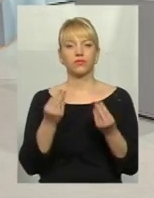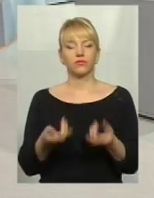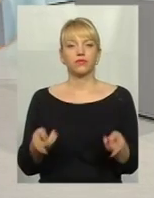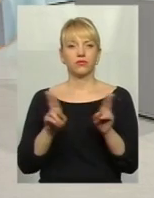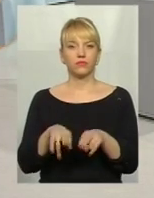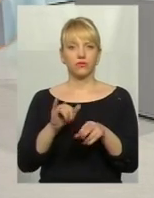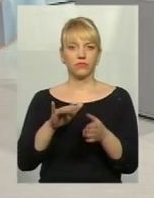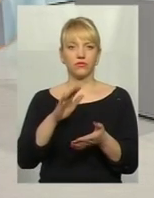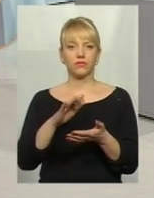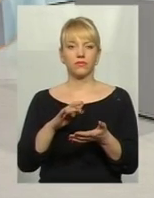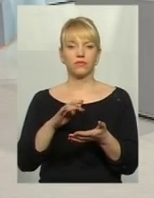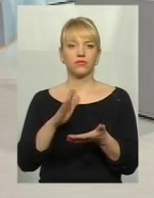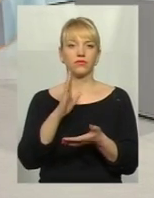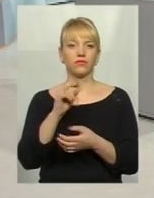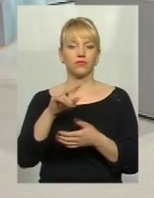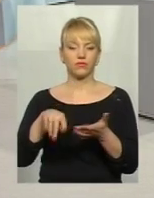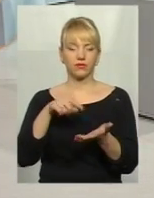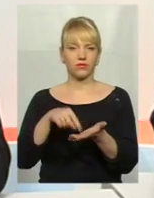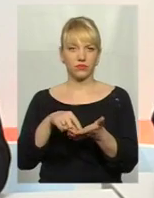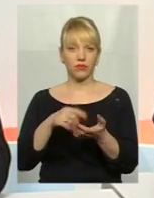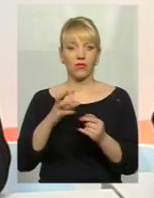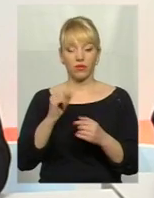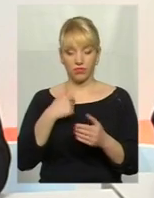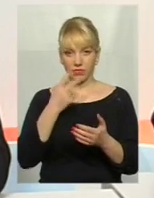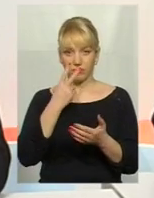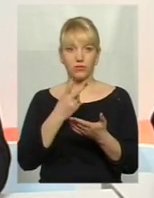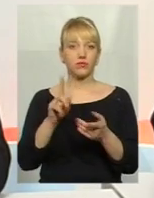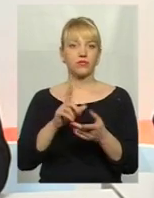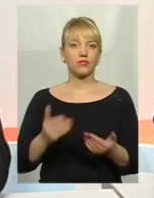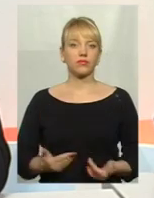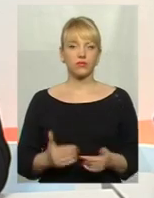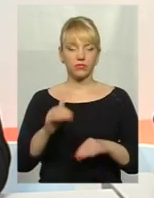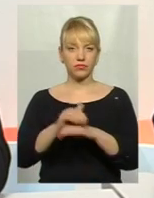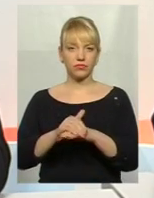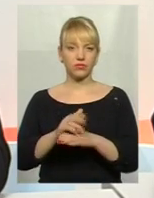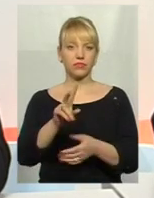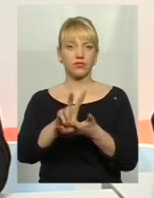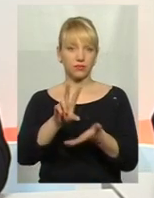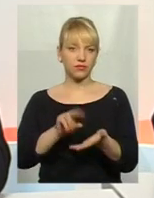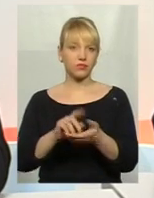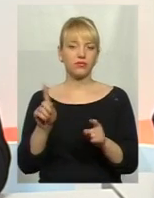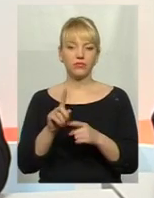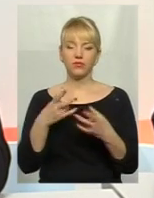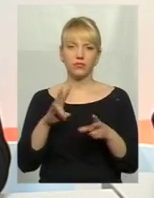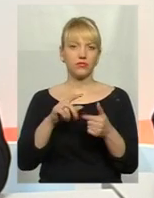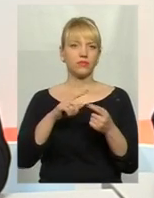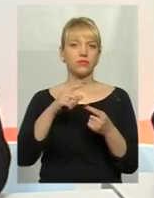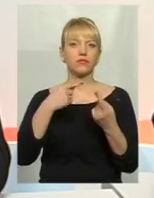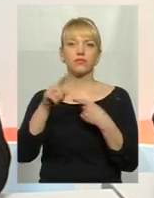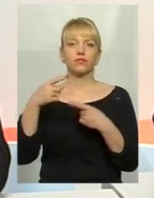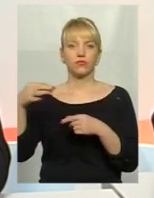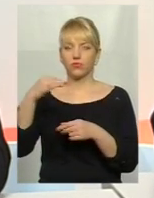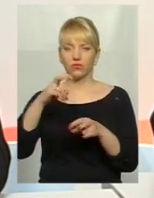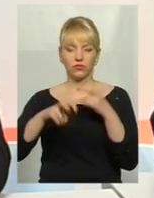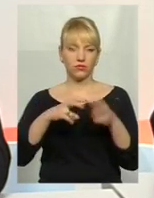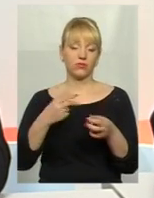в адміністративному центрі. От ми маємо приклад, от живий. По факту, не треба ніде шукати за межами області, де ми можемо наводити. І